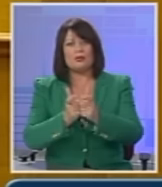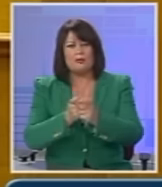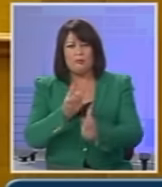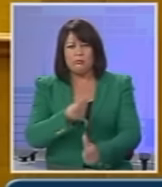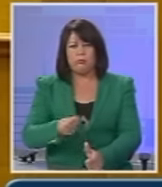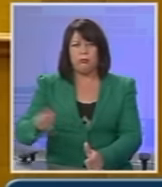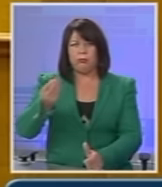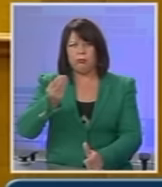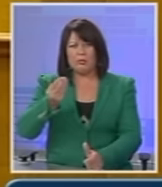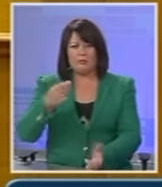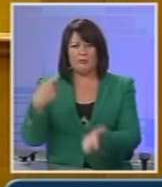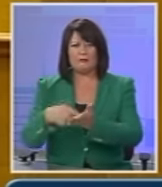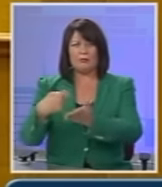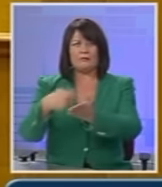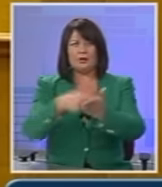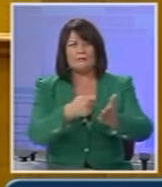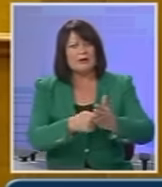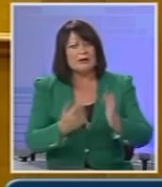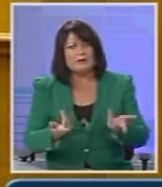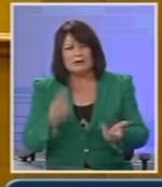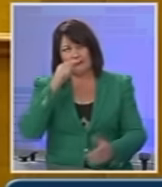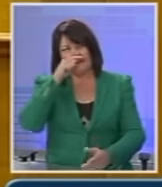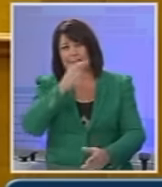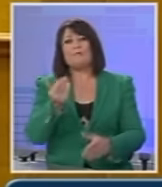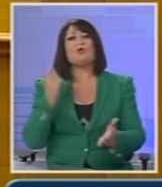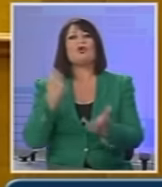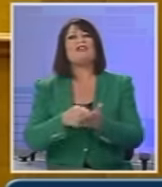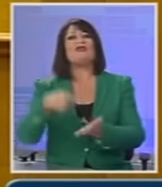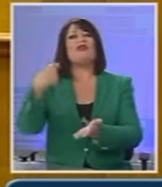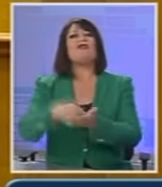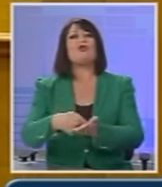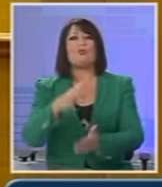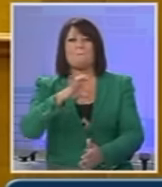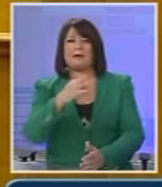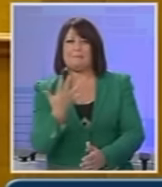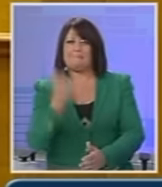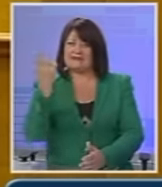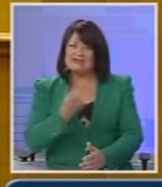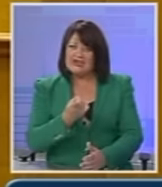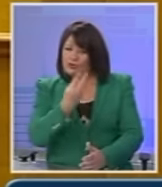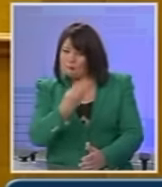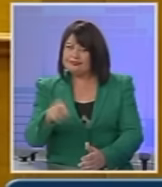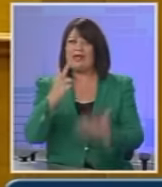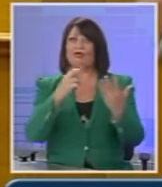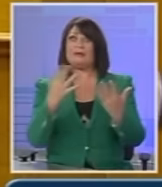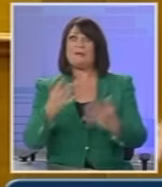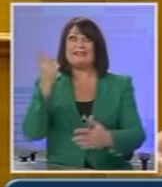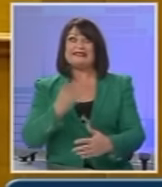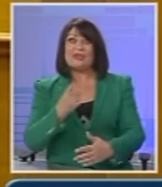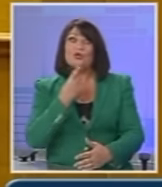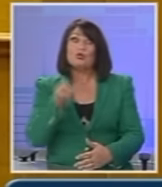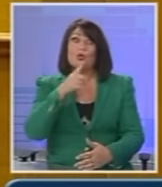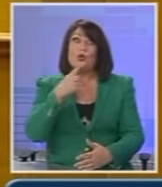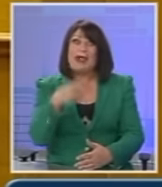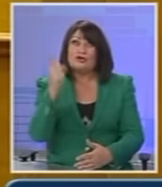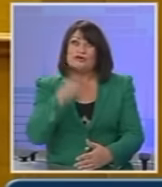φουσκώνει. Τι έγινε δηλαδή? Αυξήθηκε η προκαταβολή φόρου από το 55% στο 75% φέτος και 100% του